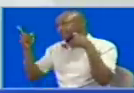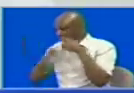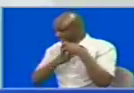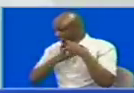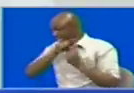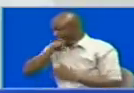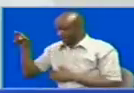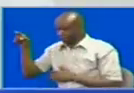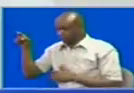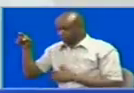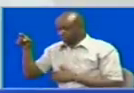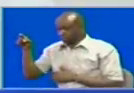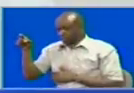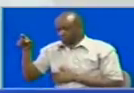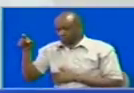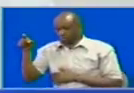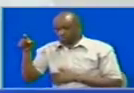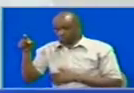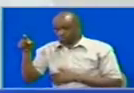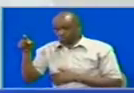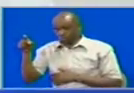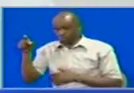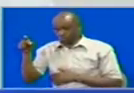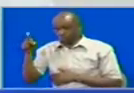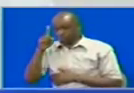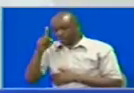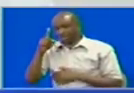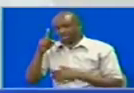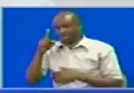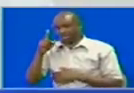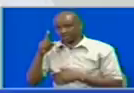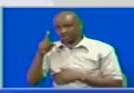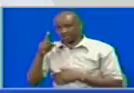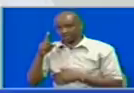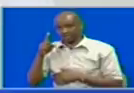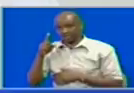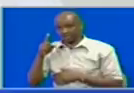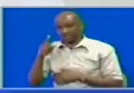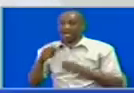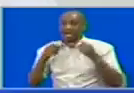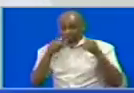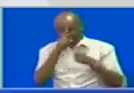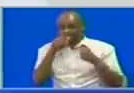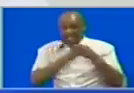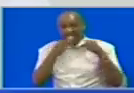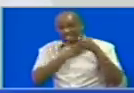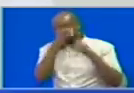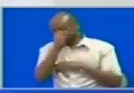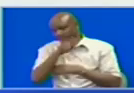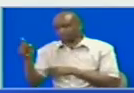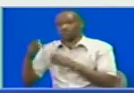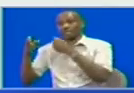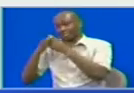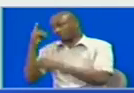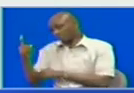91. Naam. 85 mpaka 91. Naam. Alafu